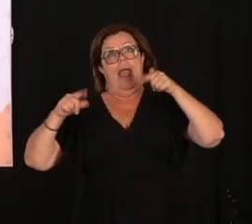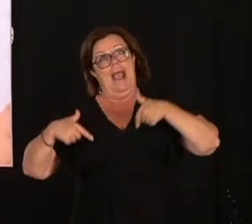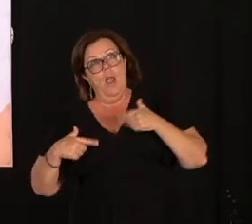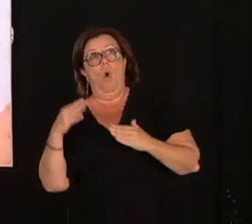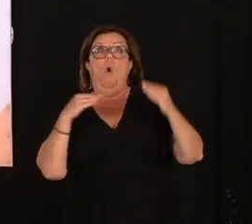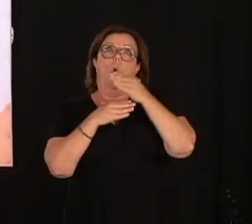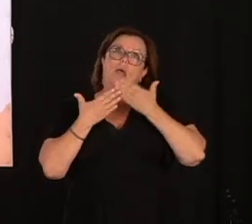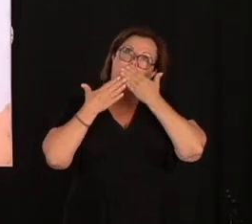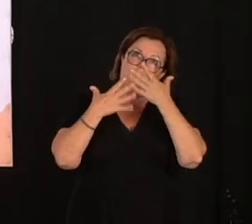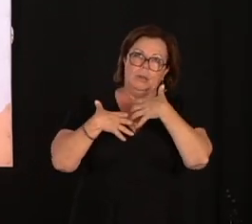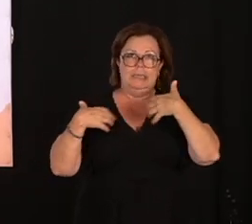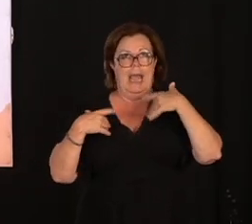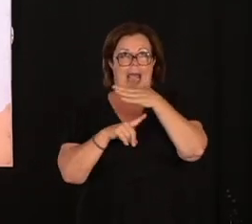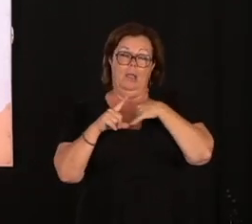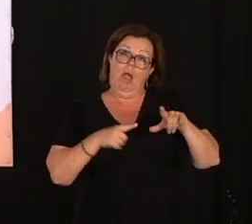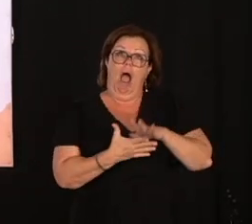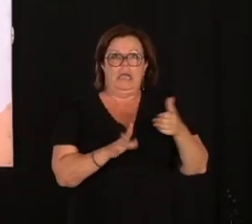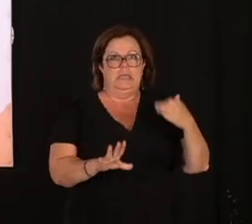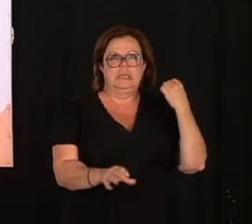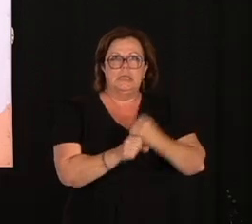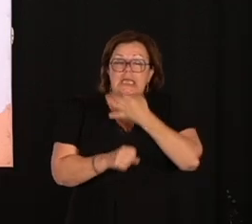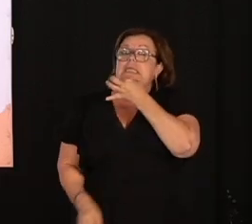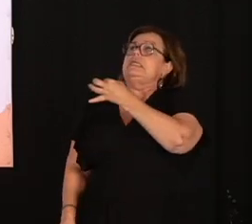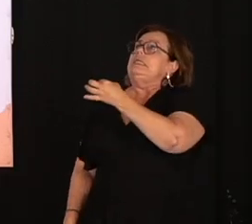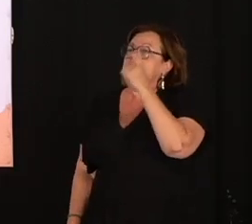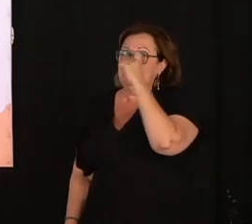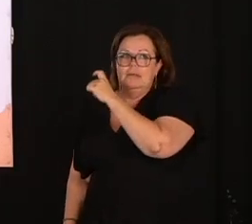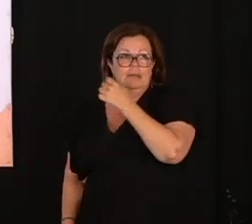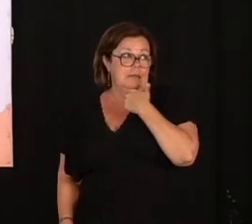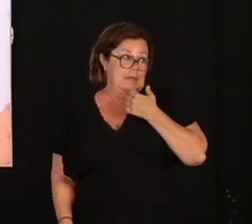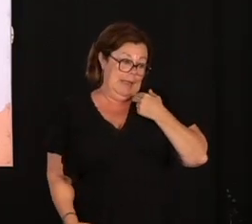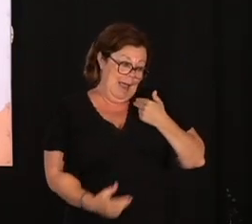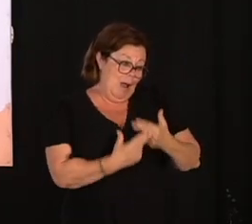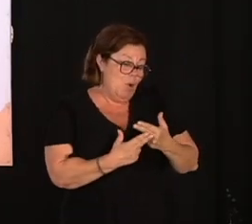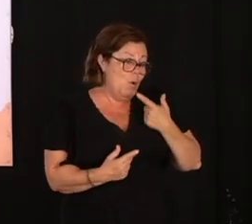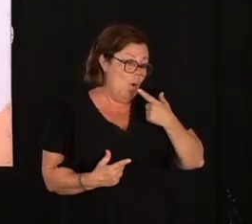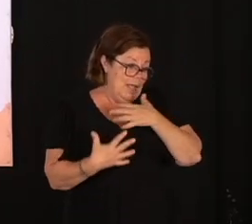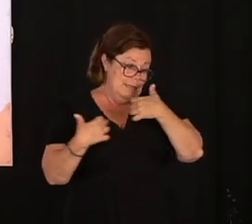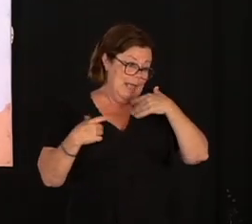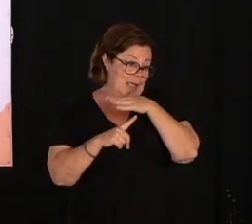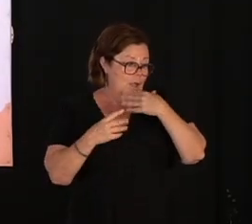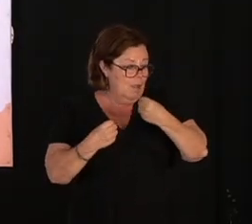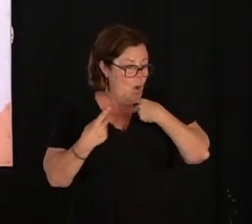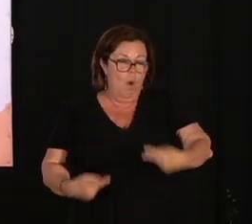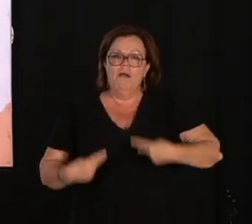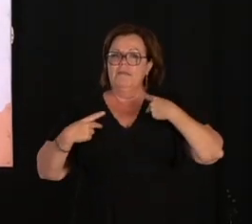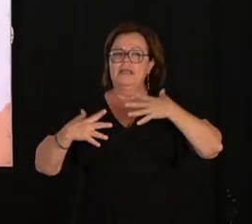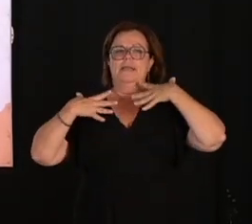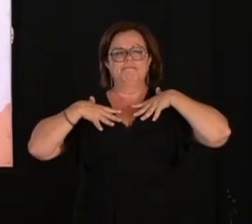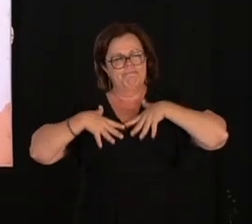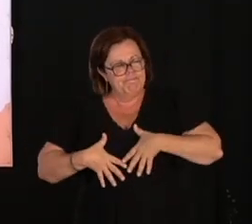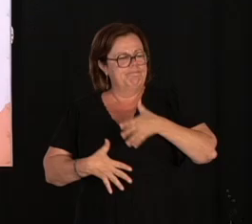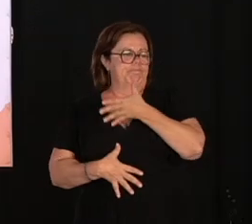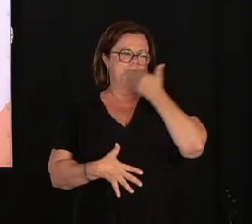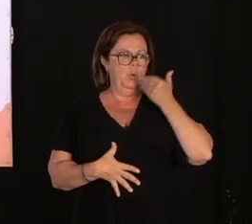6 ans. Mais je leur disais souvent que les sciences sociales, ça aide à mieux vivre. Ça aide à mieux comprendre le monde dans lequel nous vivons. Et